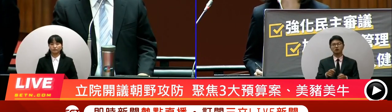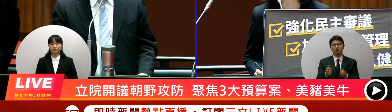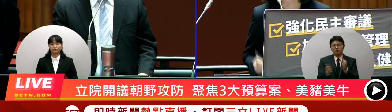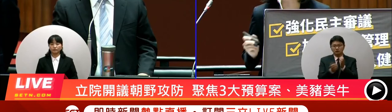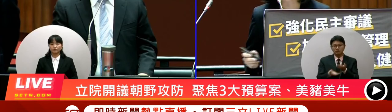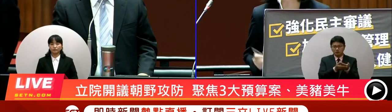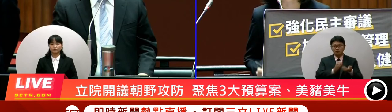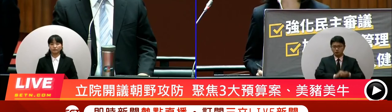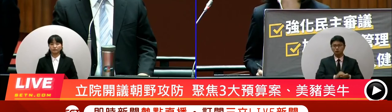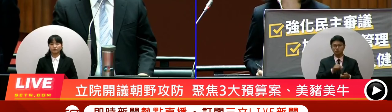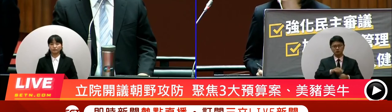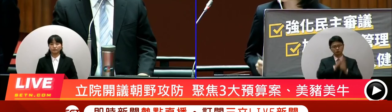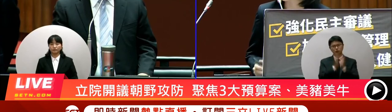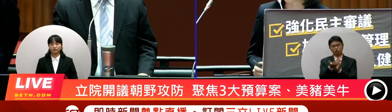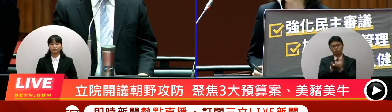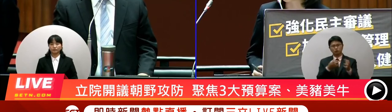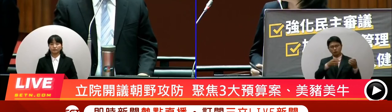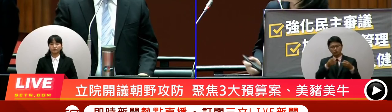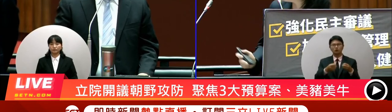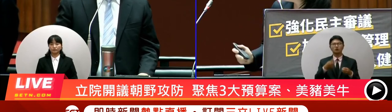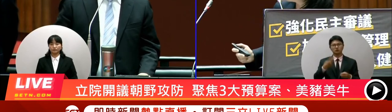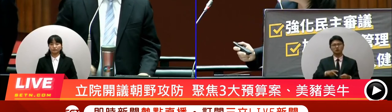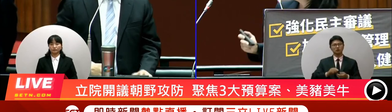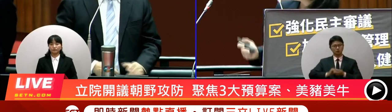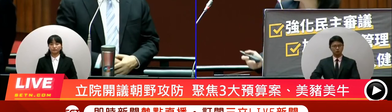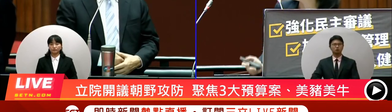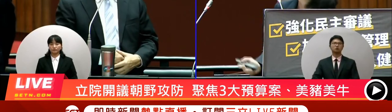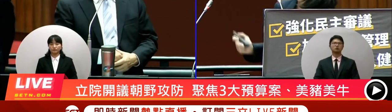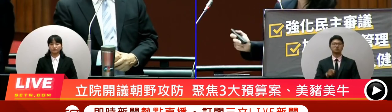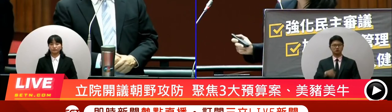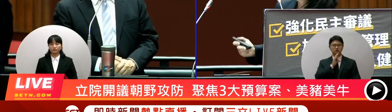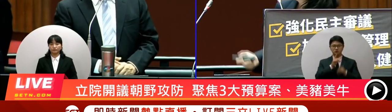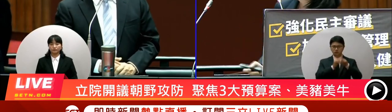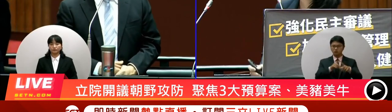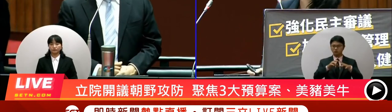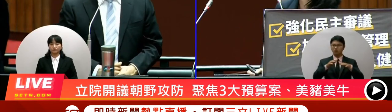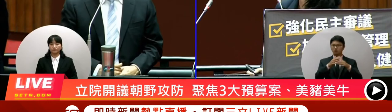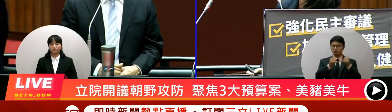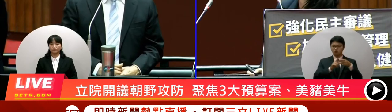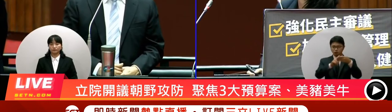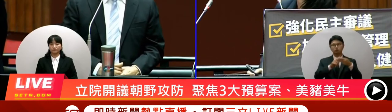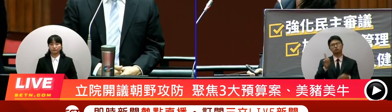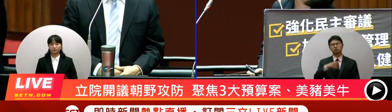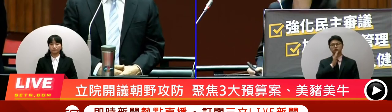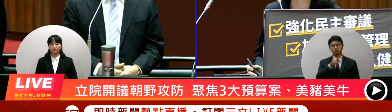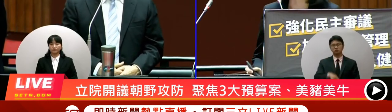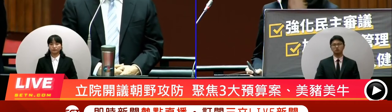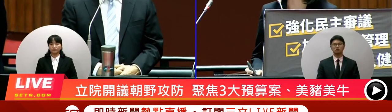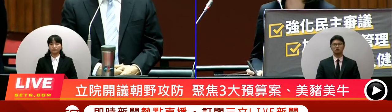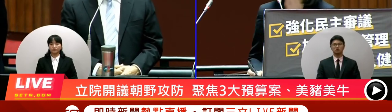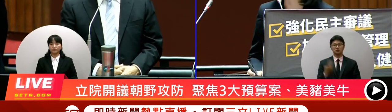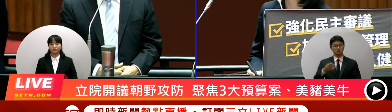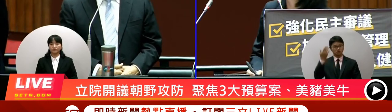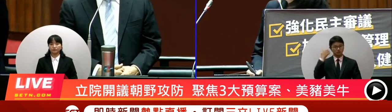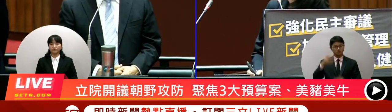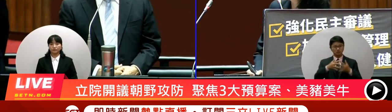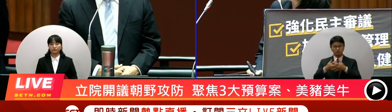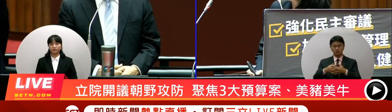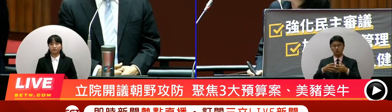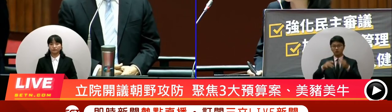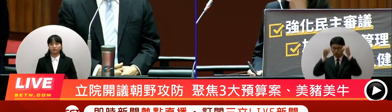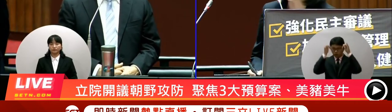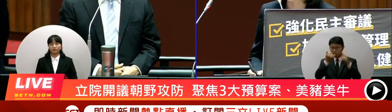该要再进行讨论和做出新的决议，才是真正的落实民主的方式。那同时我们也可以看到说，过去在开放美牛美猪的议题的时候，其